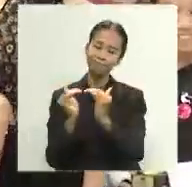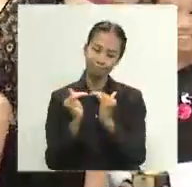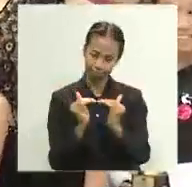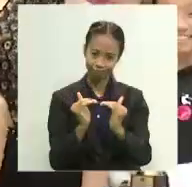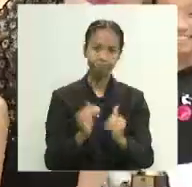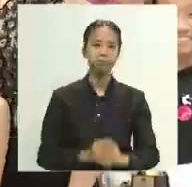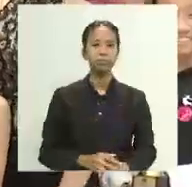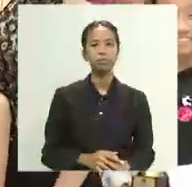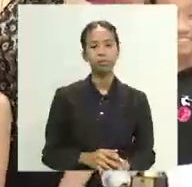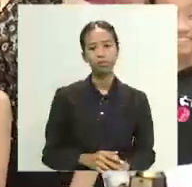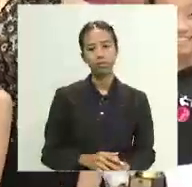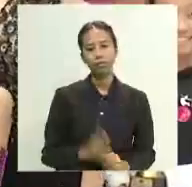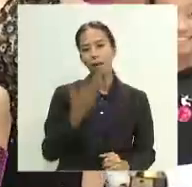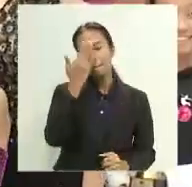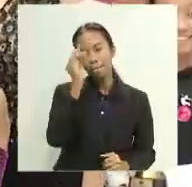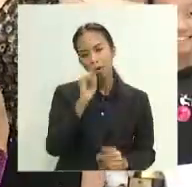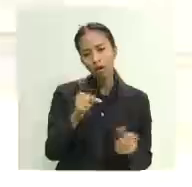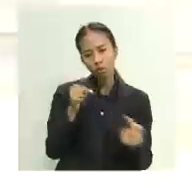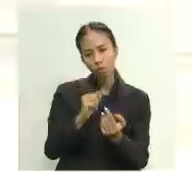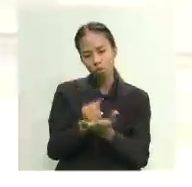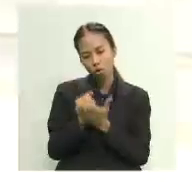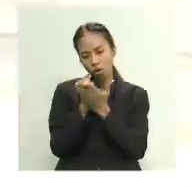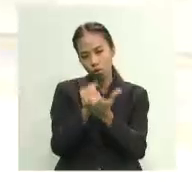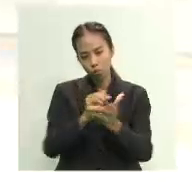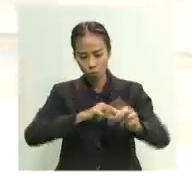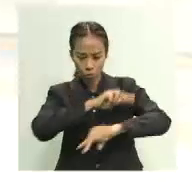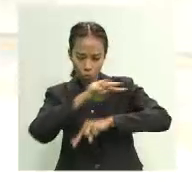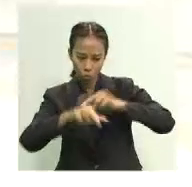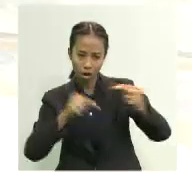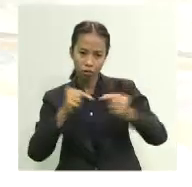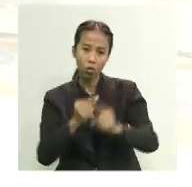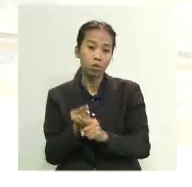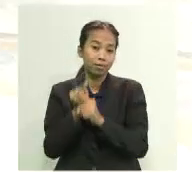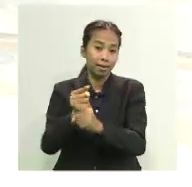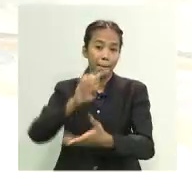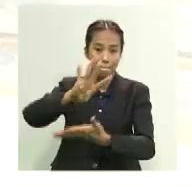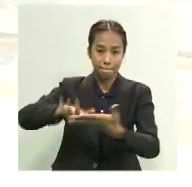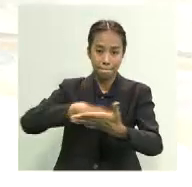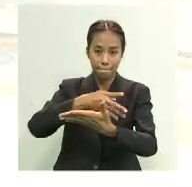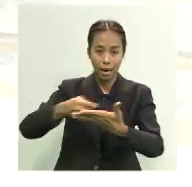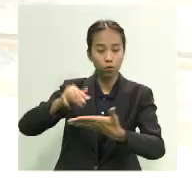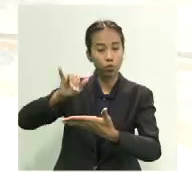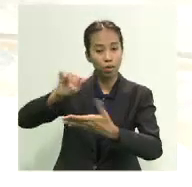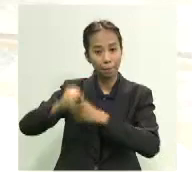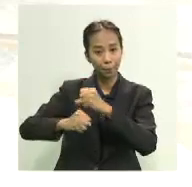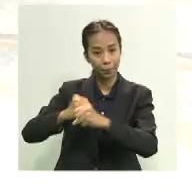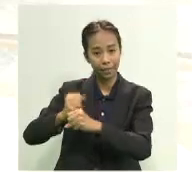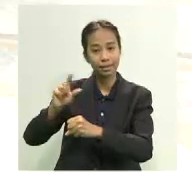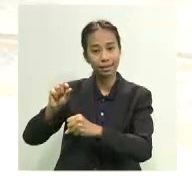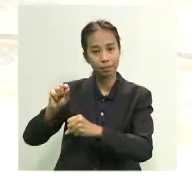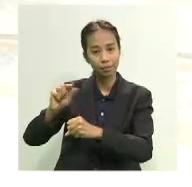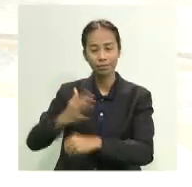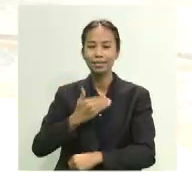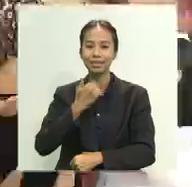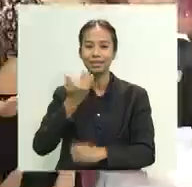ติทุกระดับทุกช่วงวัยให้ได้การดูแลอย่างทั่วถึงตามยุทธศาสตร์ชาติ20ปีนะครับไปฟังเสียงท่านน